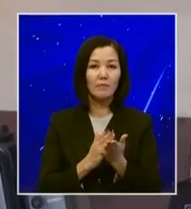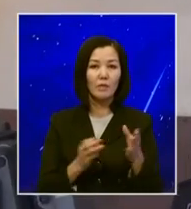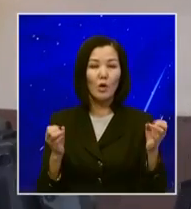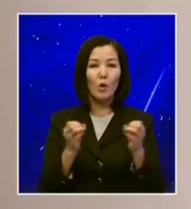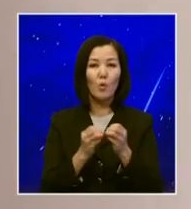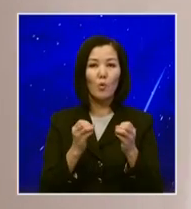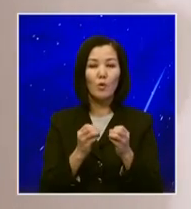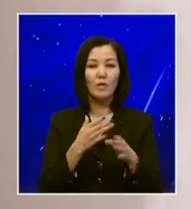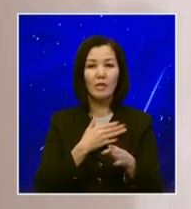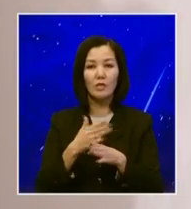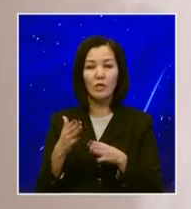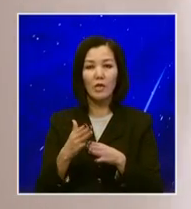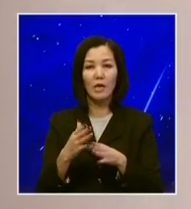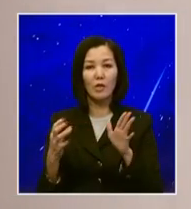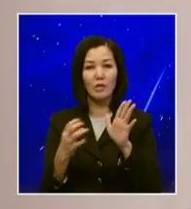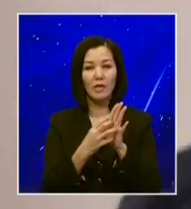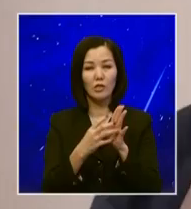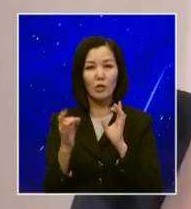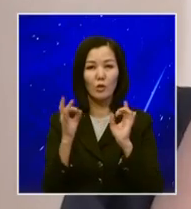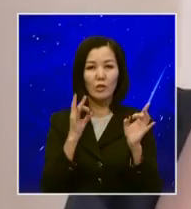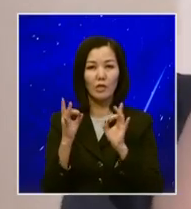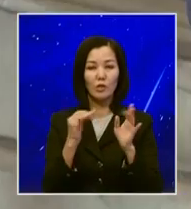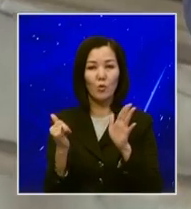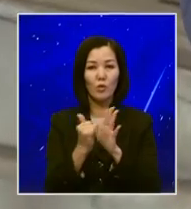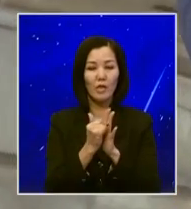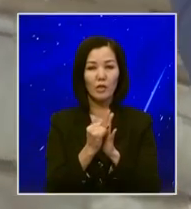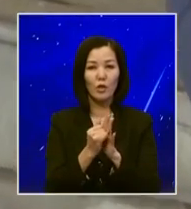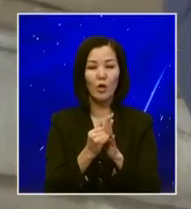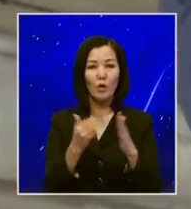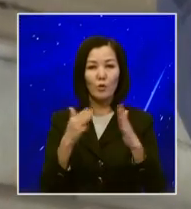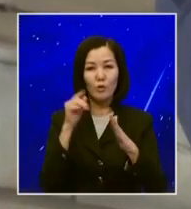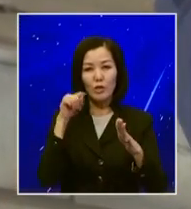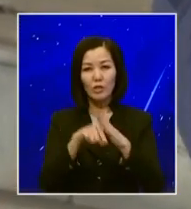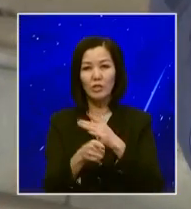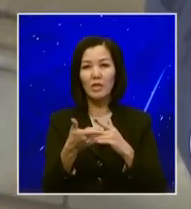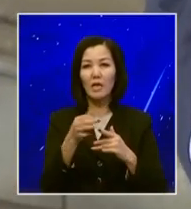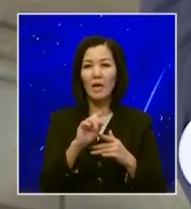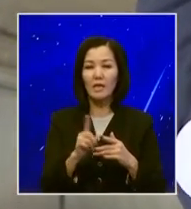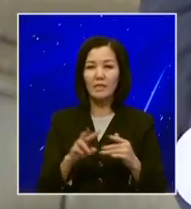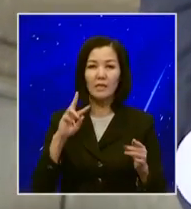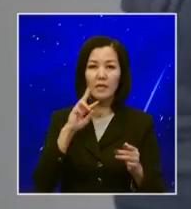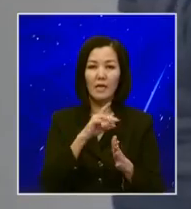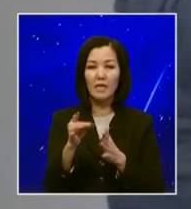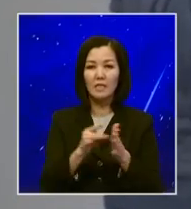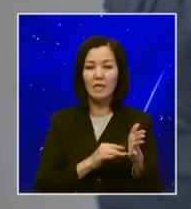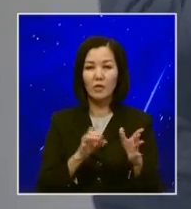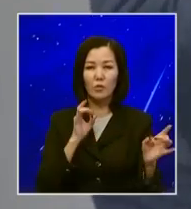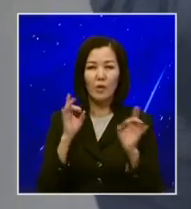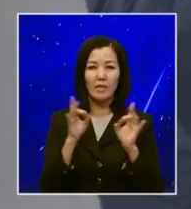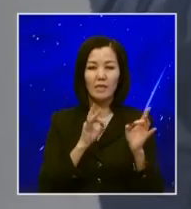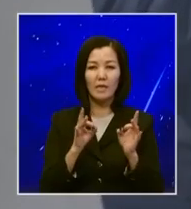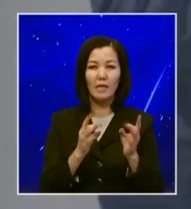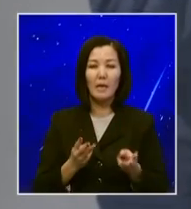жеке тұрғын үйге улы газдан ықтайтын қондырғы орнатты. Бұл құрылғы үй ішіндегі ауаға тараған улы газ бен ысты дер кезінде анықтайды. Пештен түтін